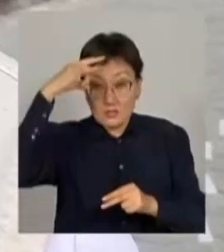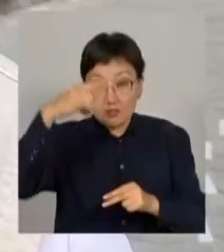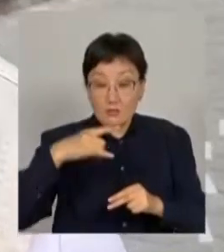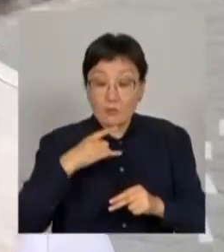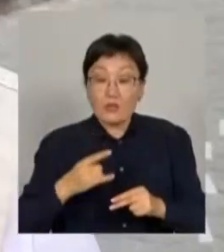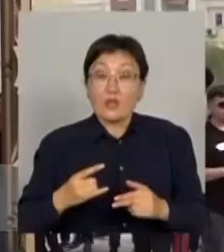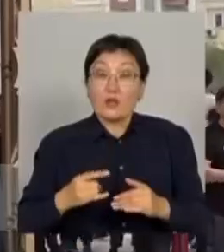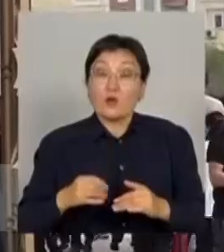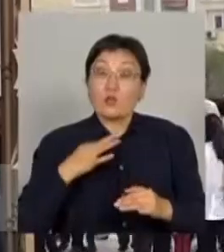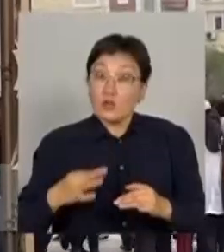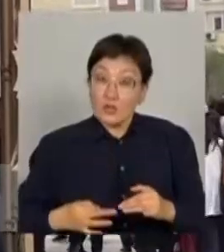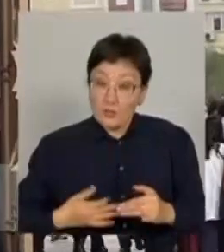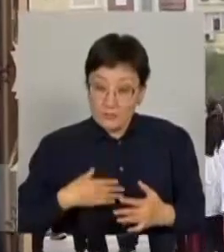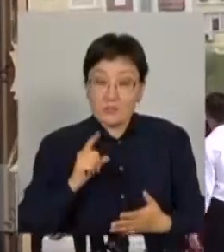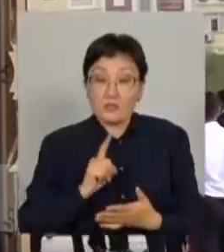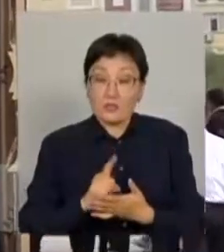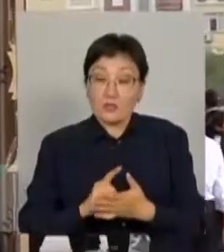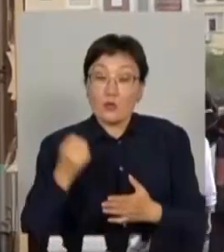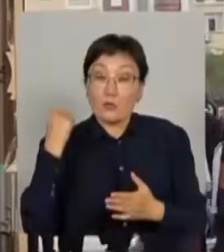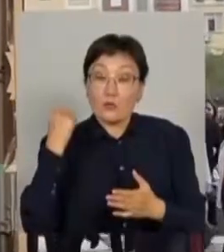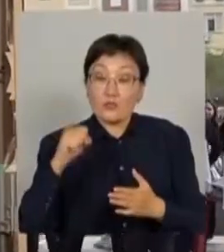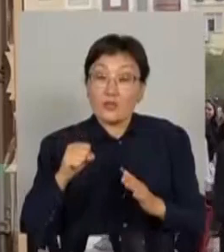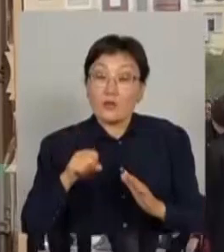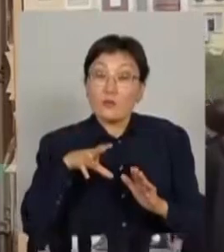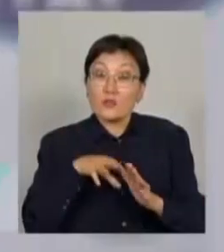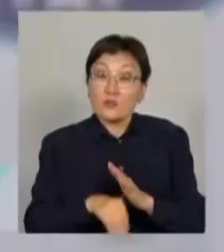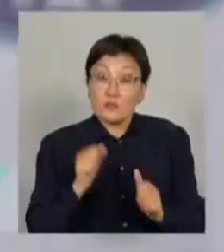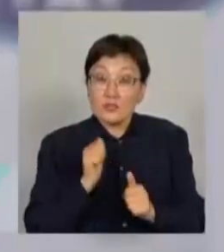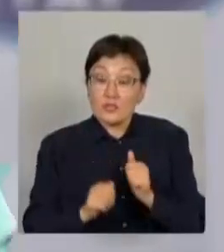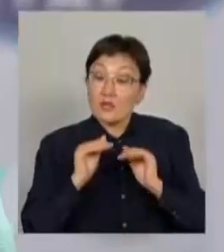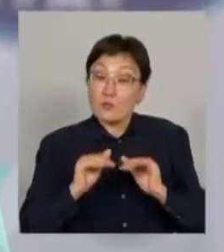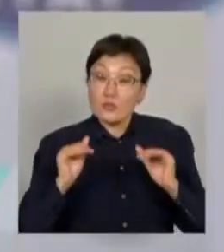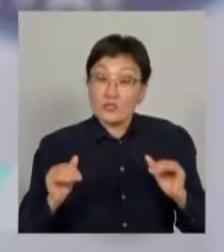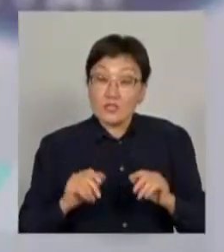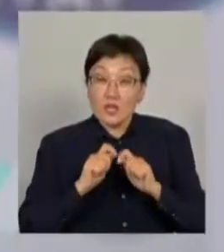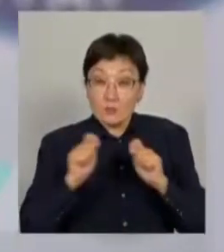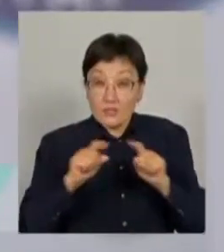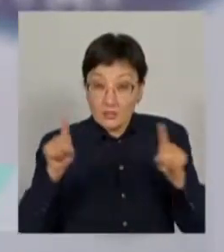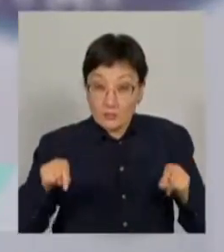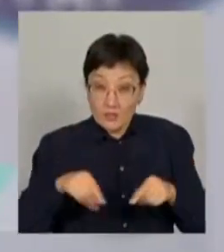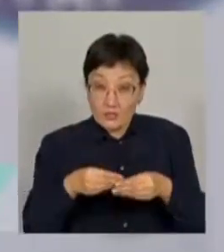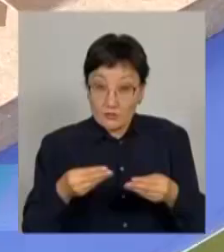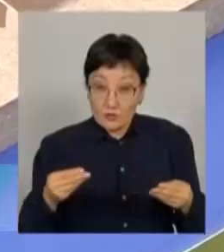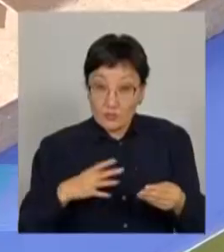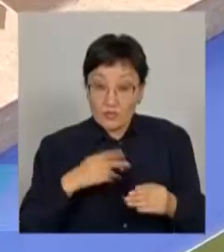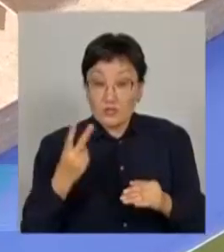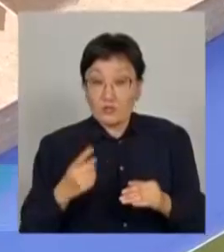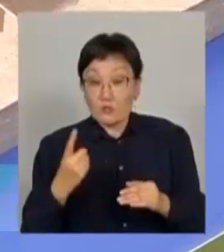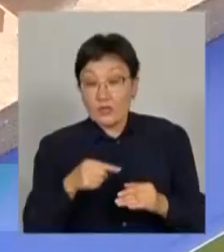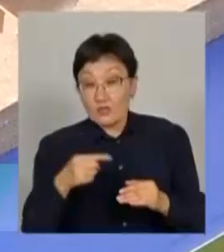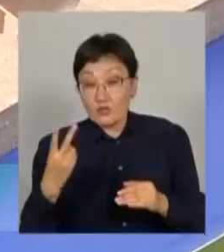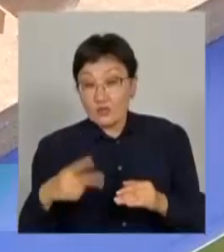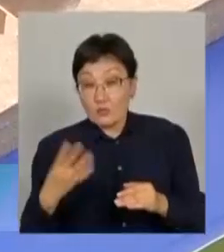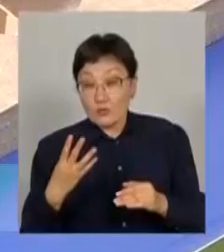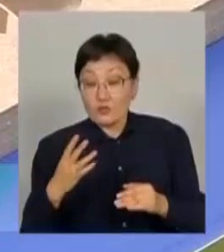перзенттік парызымыз. Іс-шара соңында рекордтық көрсеткіш орнатуға қатысқан әрбір мектеп оқушысына сертификат табысталды. Айта кетейік, 21